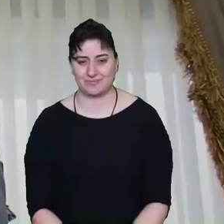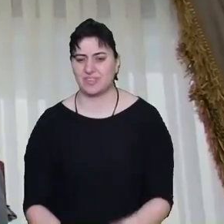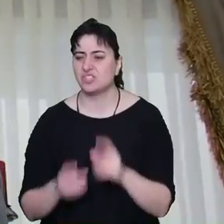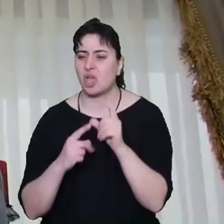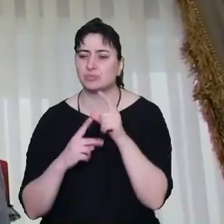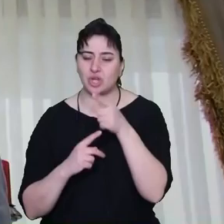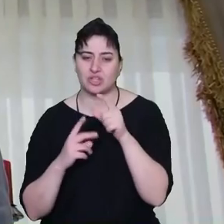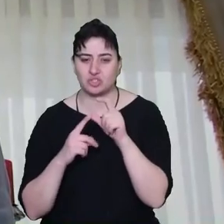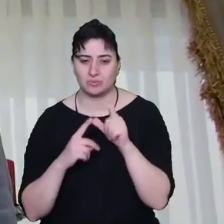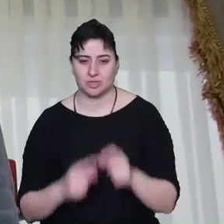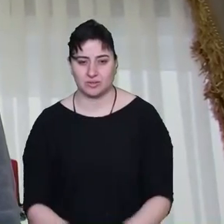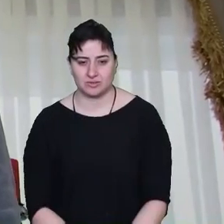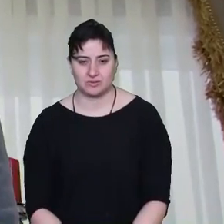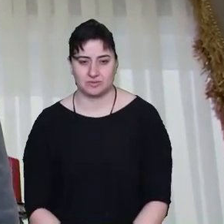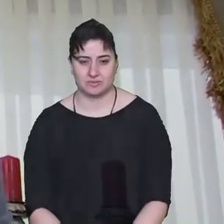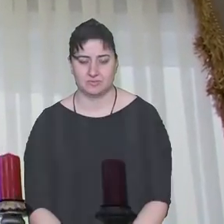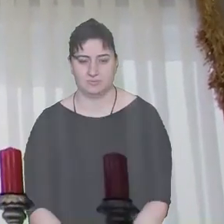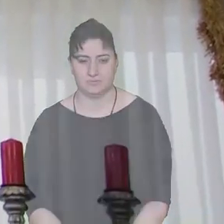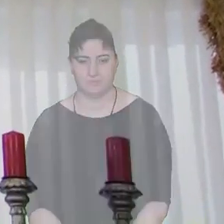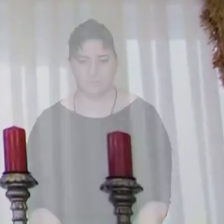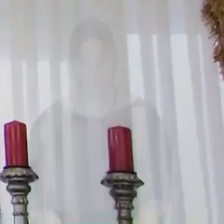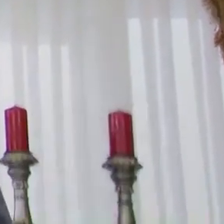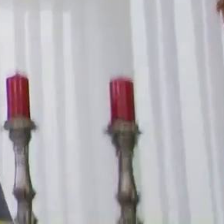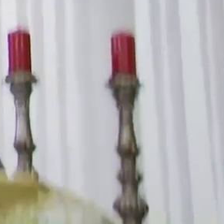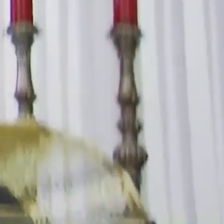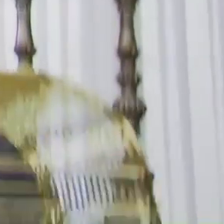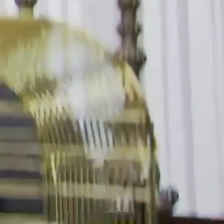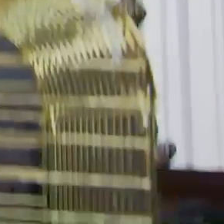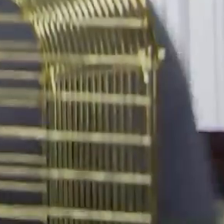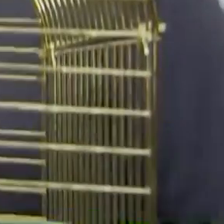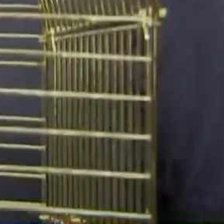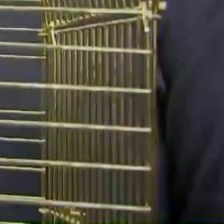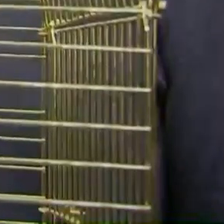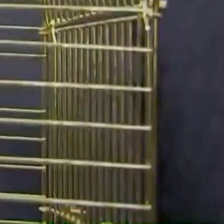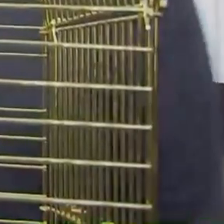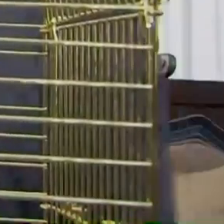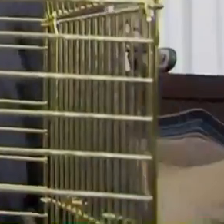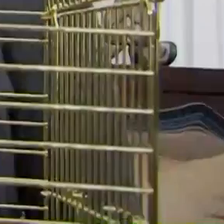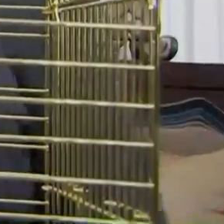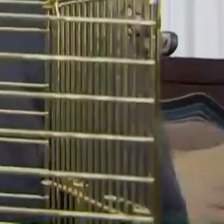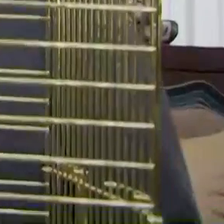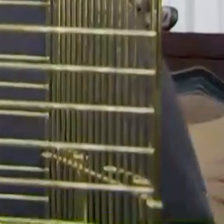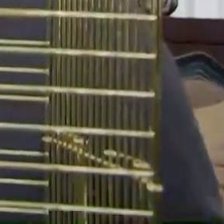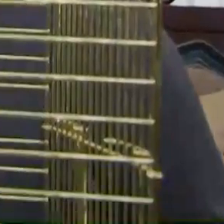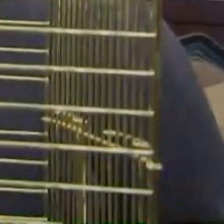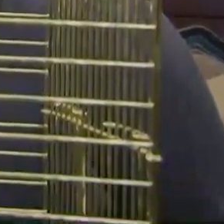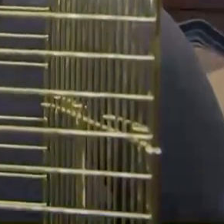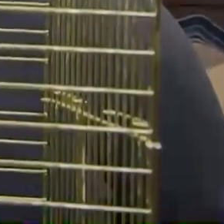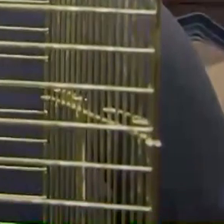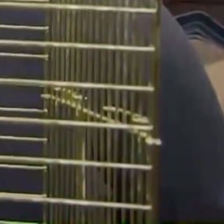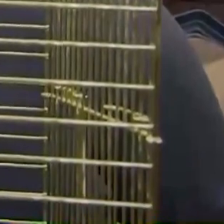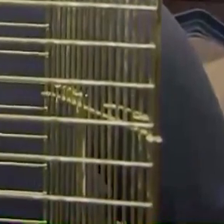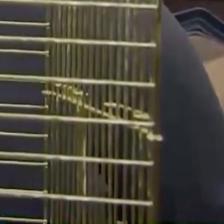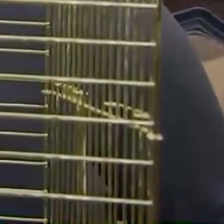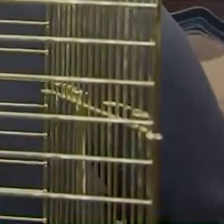Şapşal, şapşal, şapşal. Veysel gözlerini belerterek orta sehpanın üzerinde duran kafesini önüne diz çöktü.